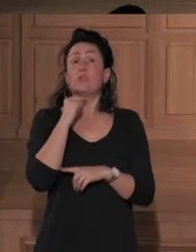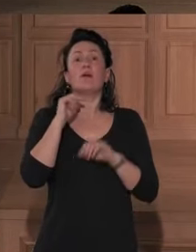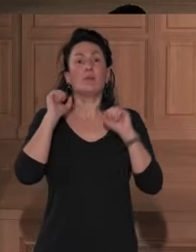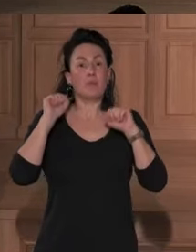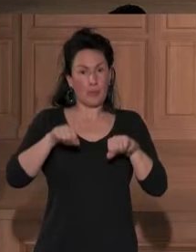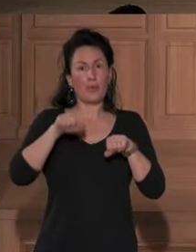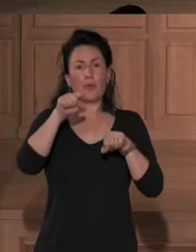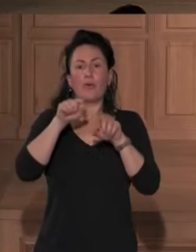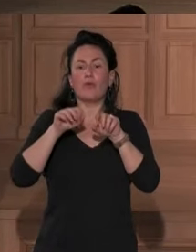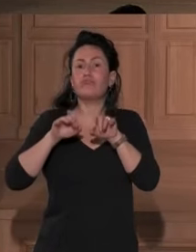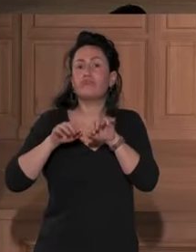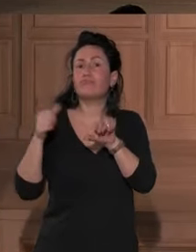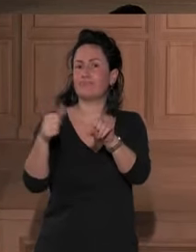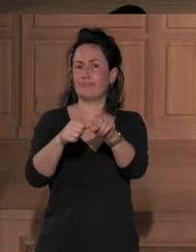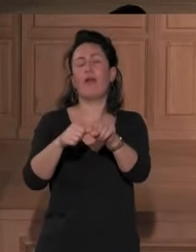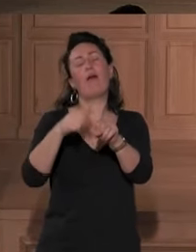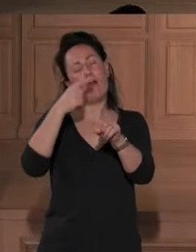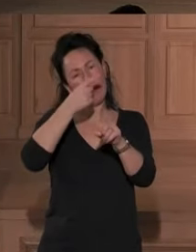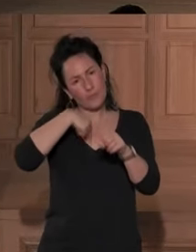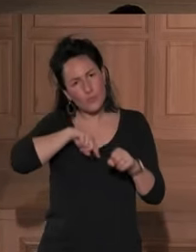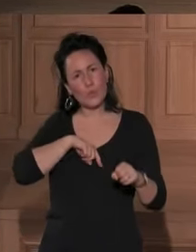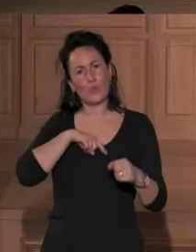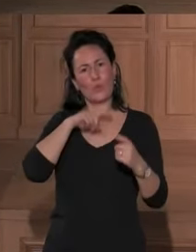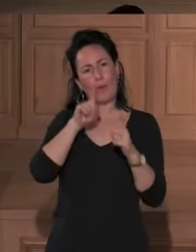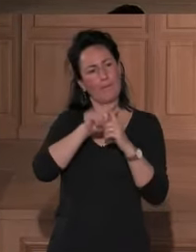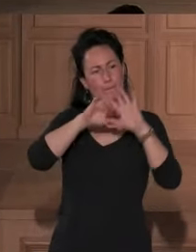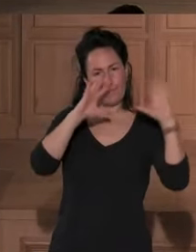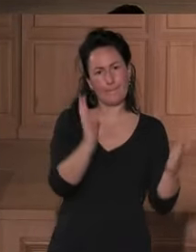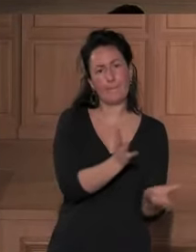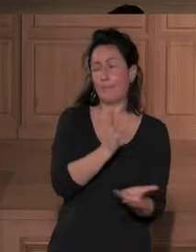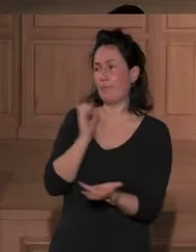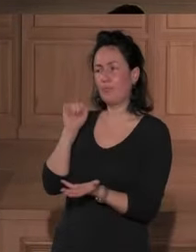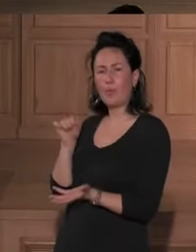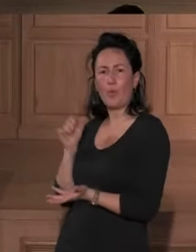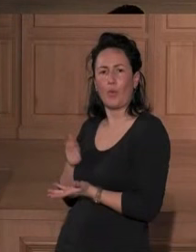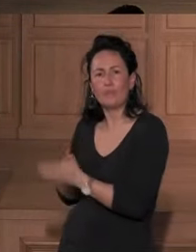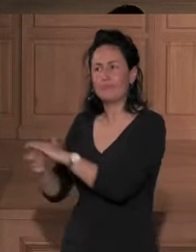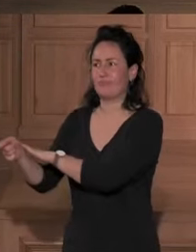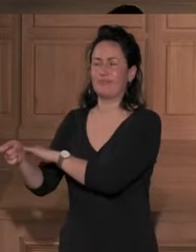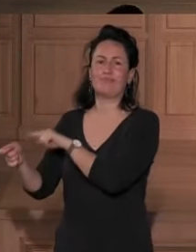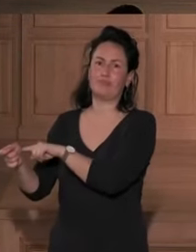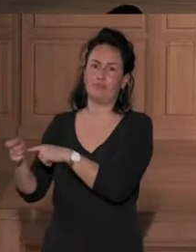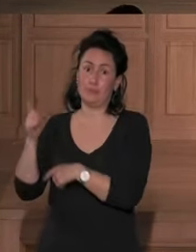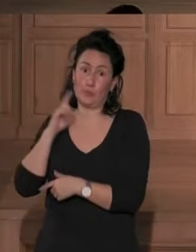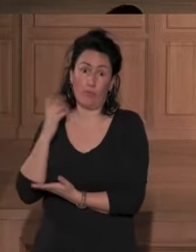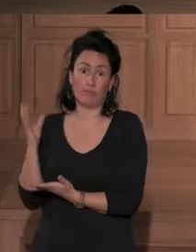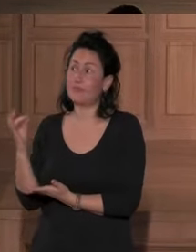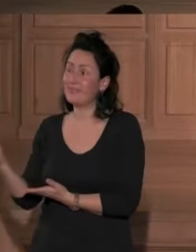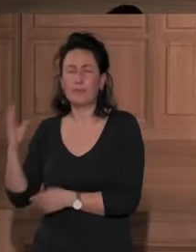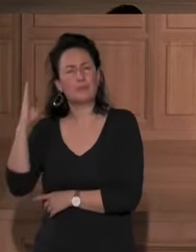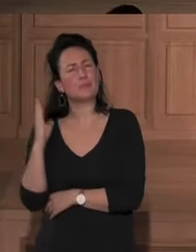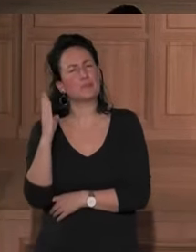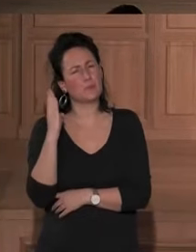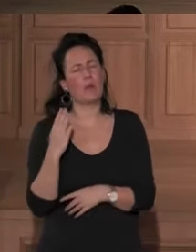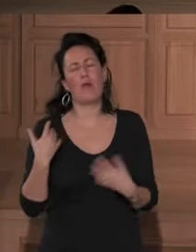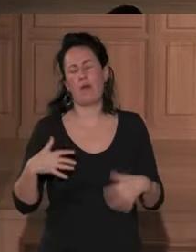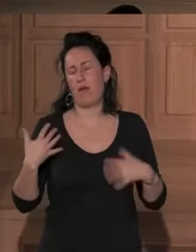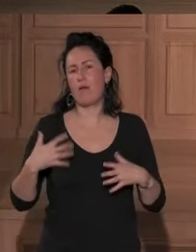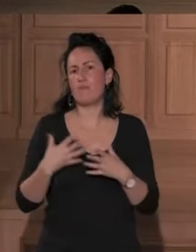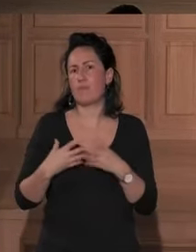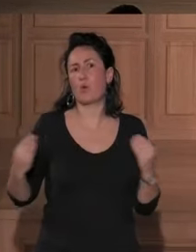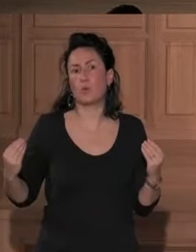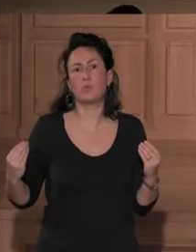on se chargera de faire une subvention au silence des justes, parce que je pense que, vous l'avez dit, les besoins sont énormes. Mmh. Et alors, on pourrait se dire « ils sont tellement énormes, ça